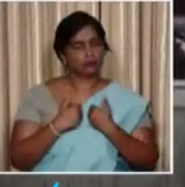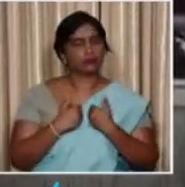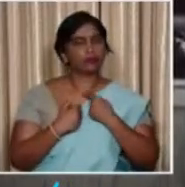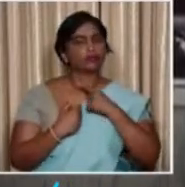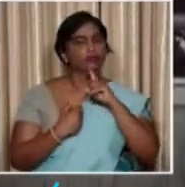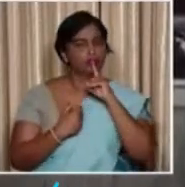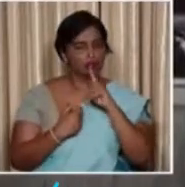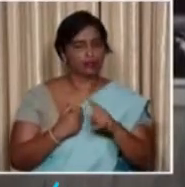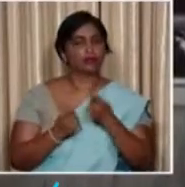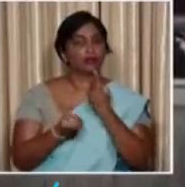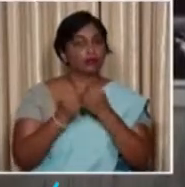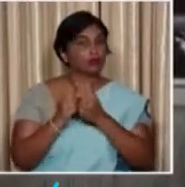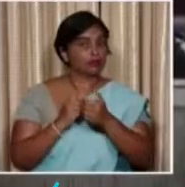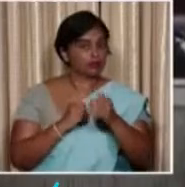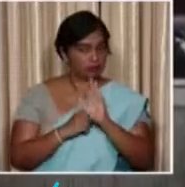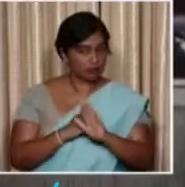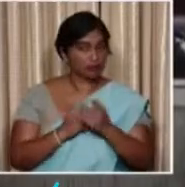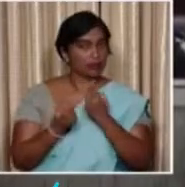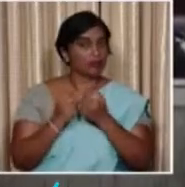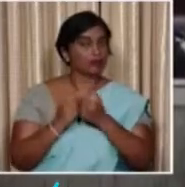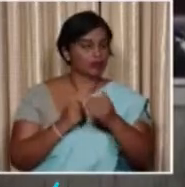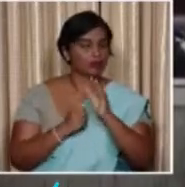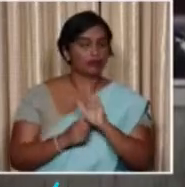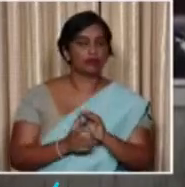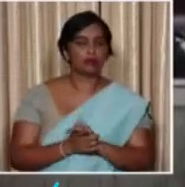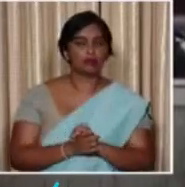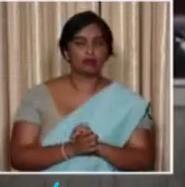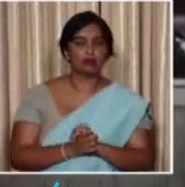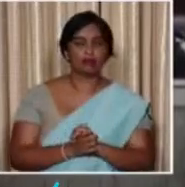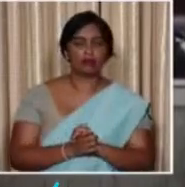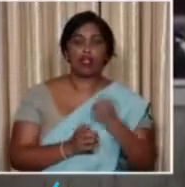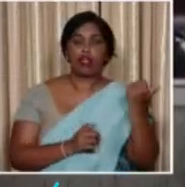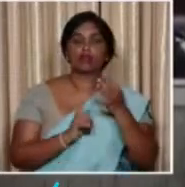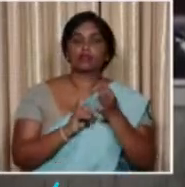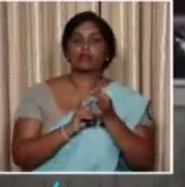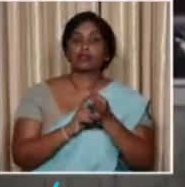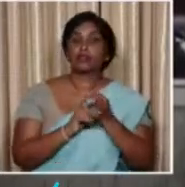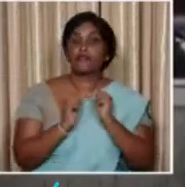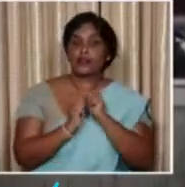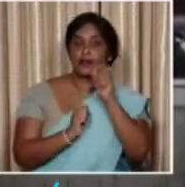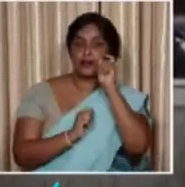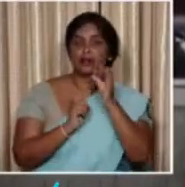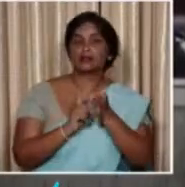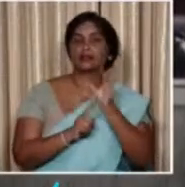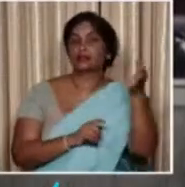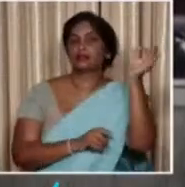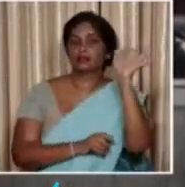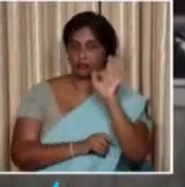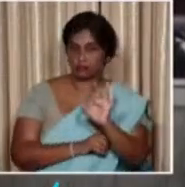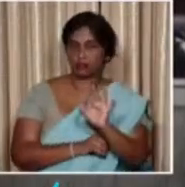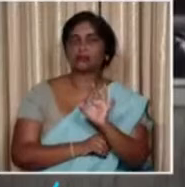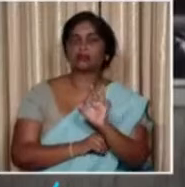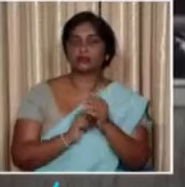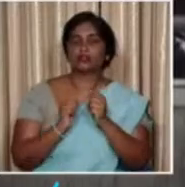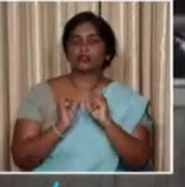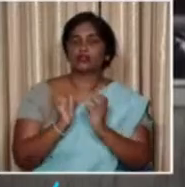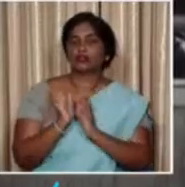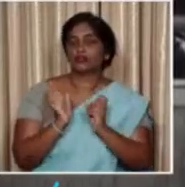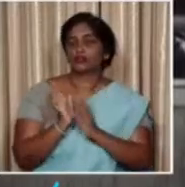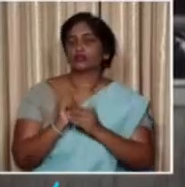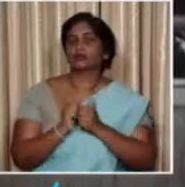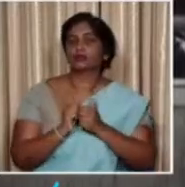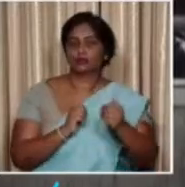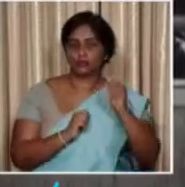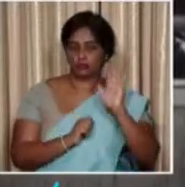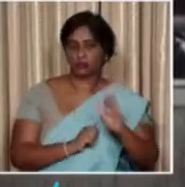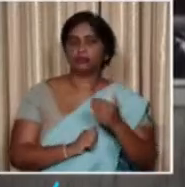යෝජනා කරනවා මේ විමර්ශනය යන නිසා විමර්ශනයක් කරාම යන නිසා නව සභාපති වැඩබල සභාපතිවරයෙක් හරහා හරි මේ කෝප් කමිටුවේ ක්‍රියාව